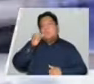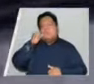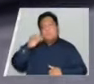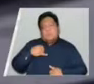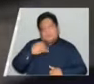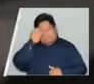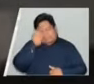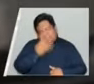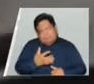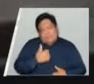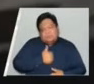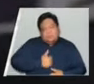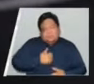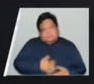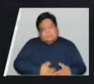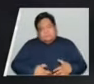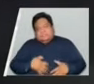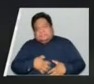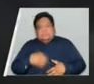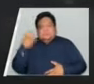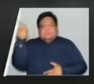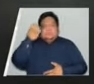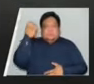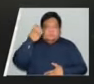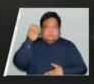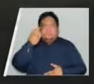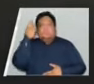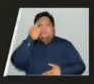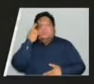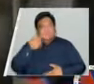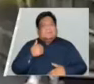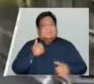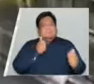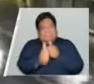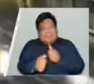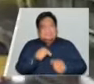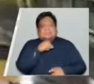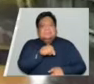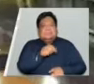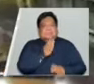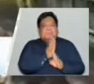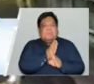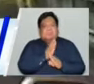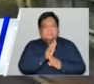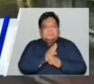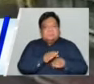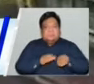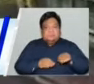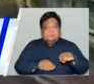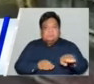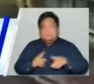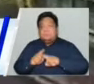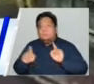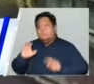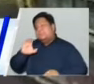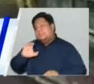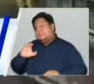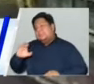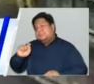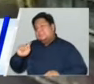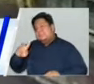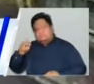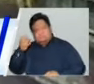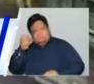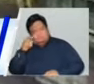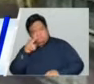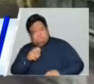nagmamadali noong Linggo ng gabi kaya siya pumasok sa northbound lane ng EDSA busway. Pero sa kuha ng CCTV ng MMDA, hindi naman mabigat ang